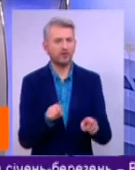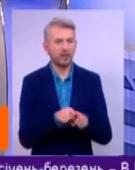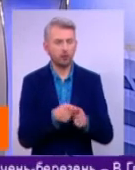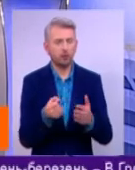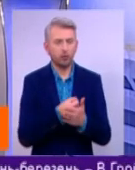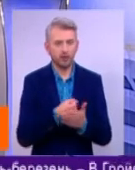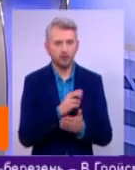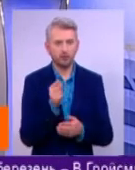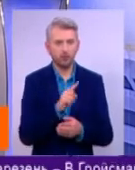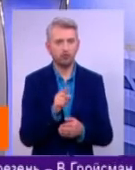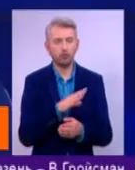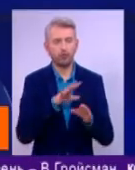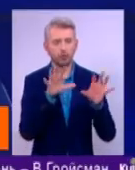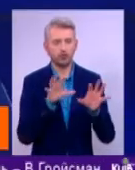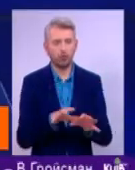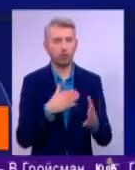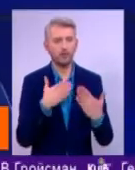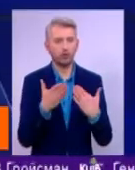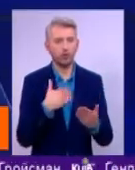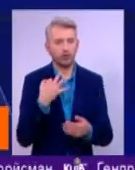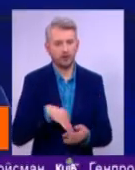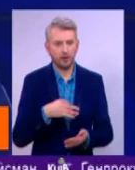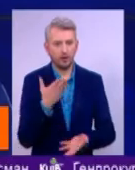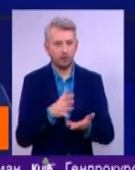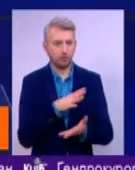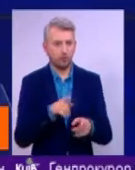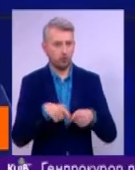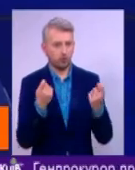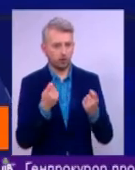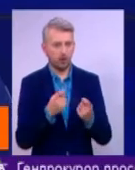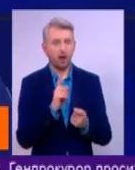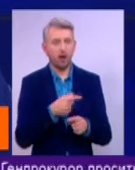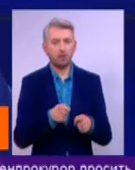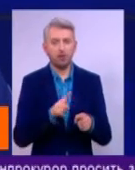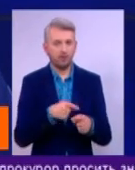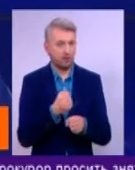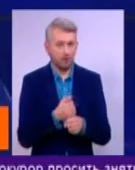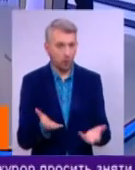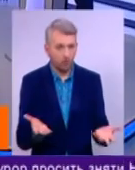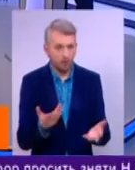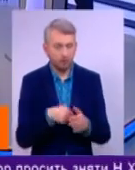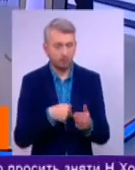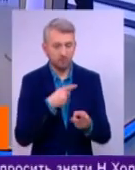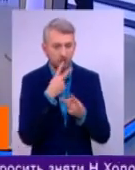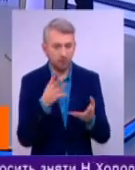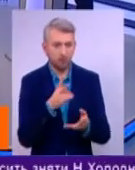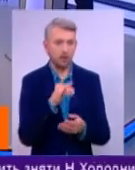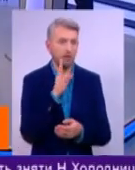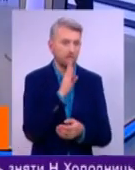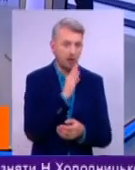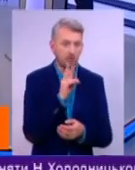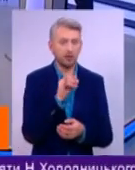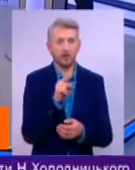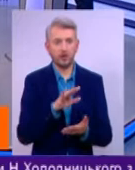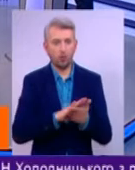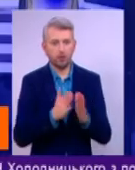добилися того, що було по закону відносно сина, якщо б уж були порушення. Але це не робиться, тому ми не бачимо ні мам, ні цих